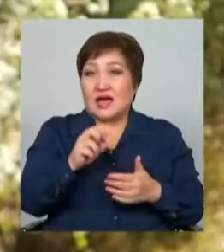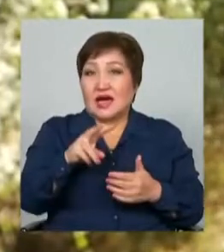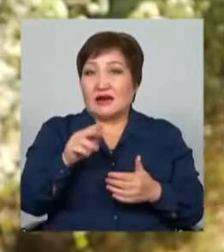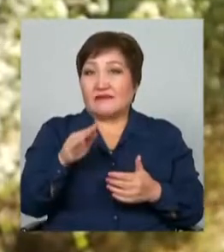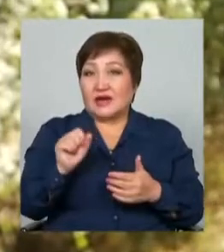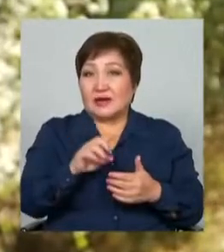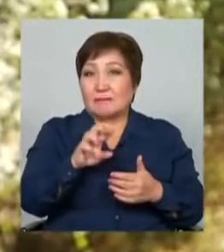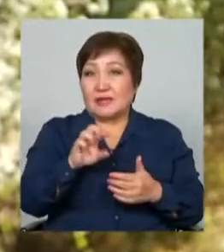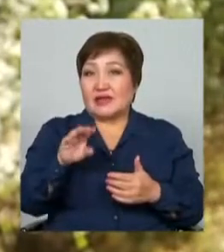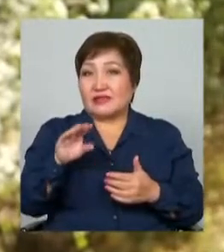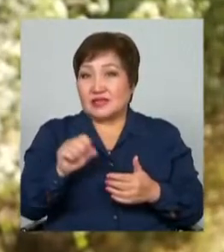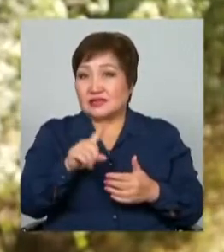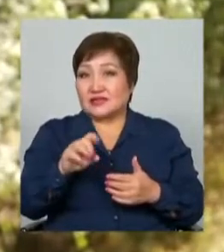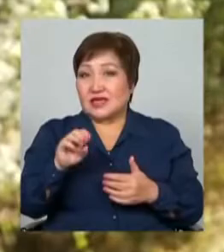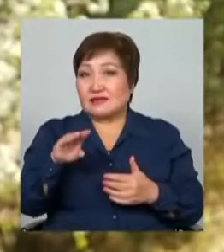бета, зета мен